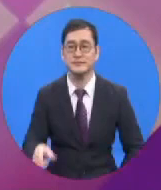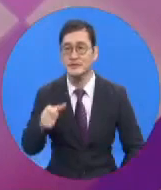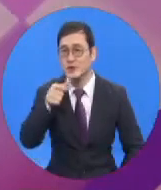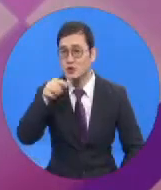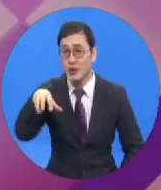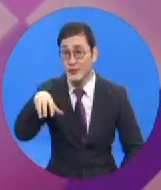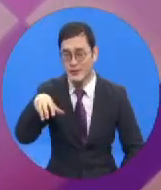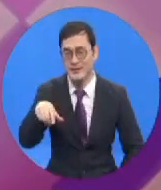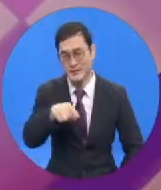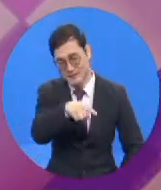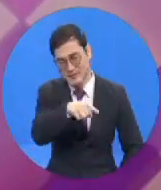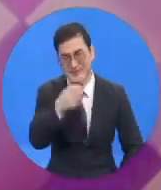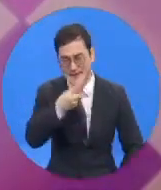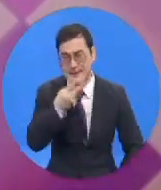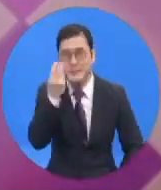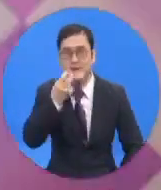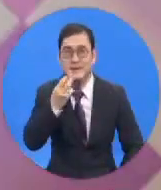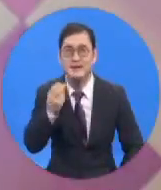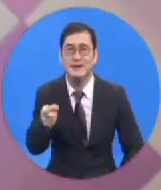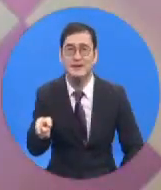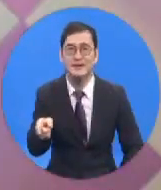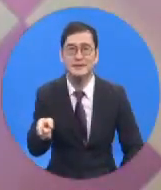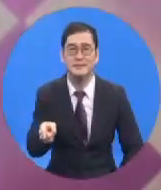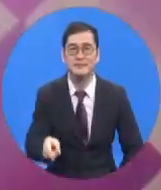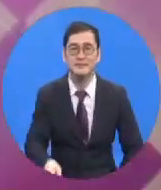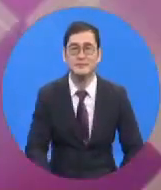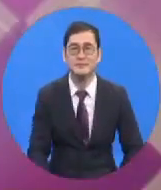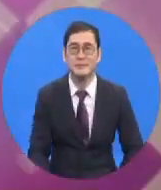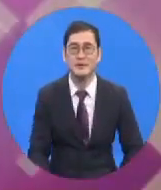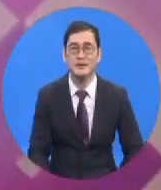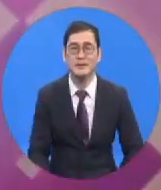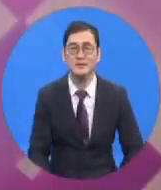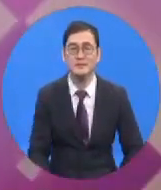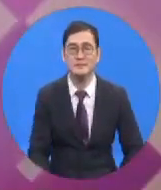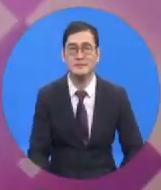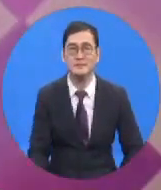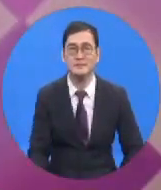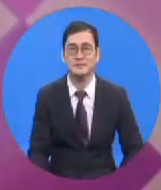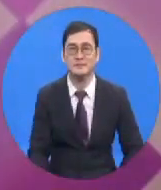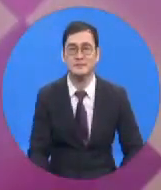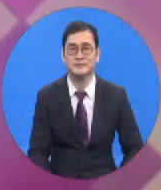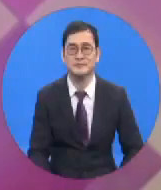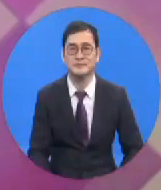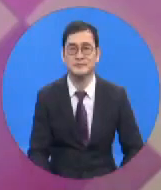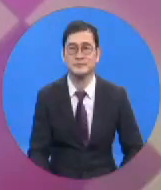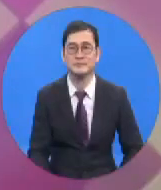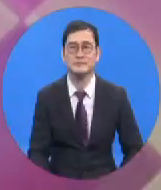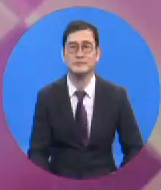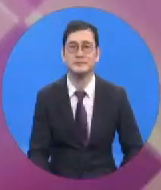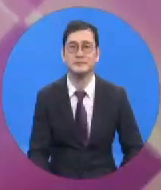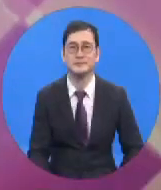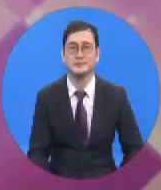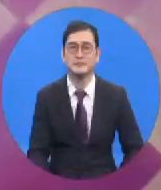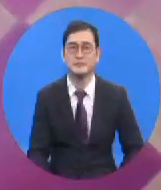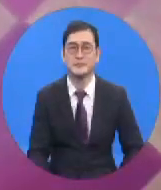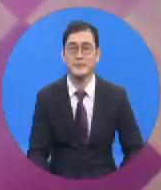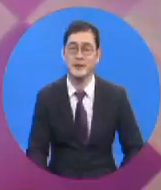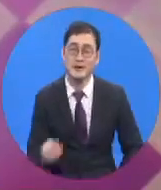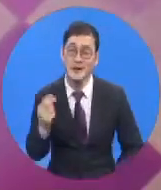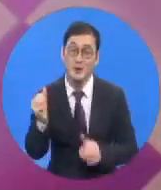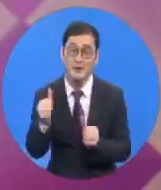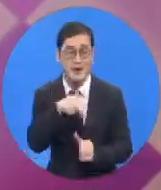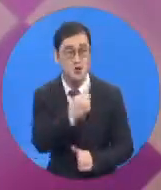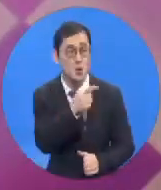될 이정섭 부장검사가 조국 전 장관을 권력 남용 혐의로 기소해서 재판을 유지하고 있는 그런 검사다. 지금 이렇게